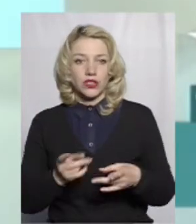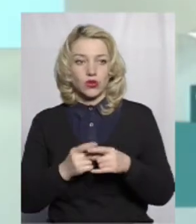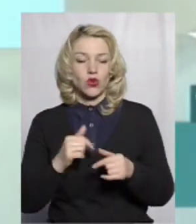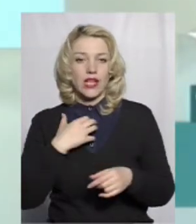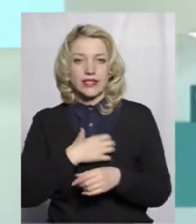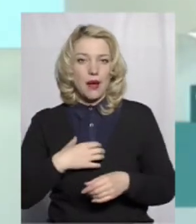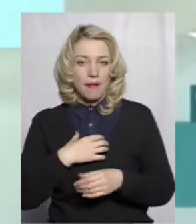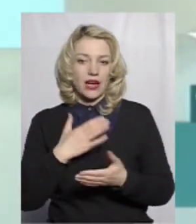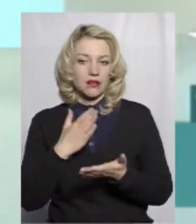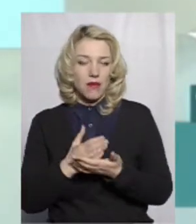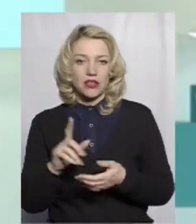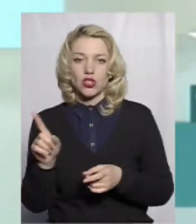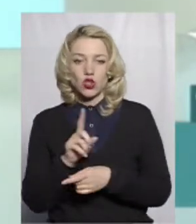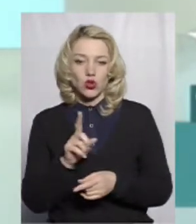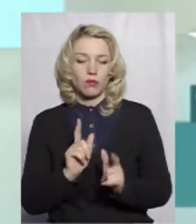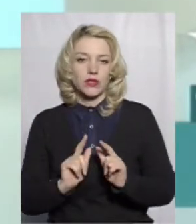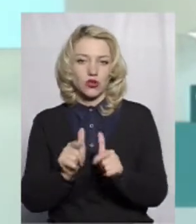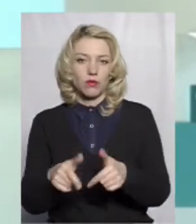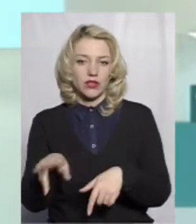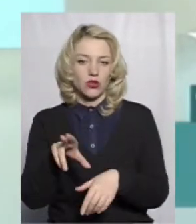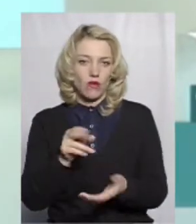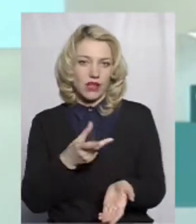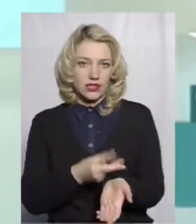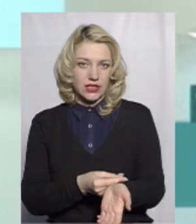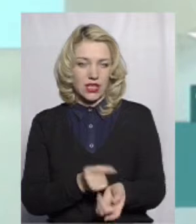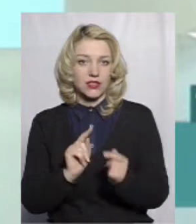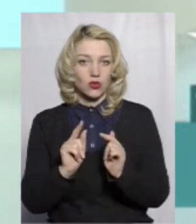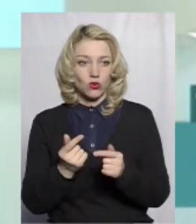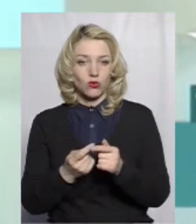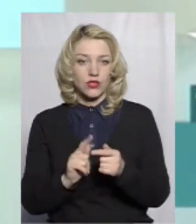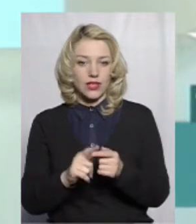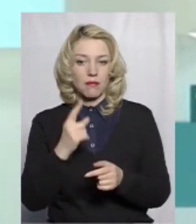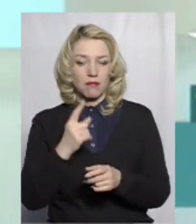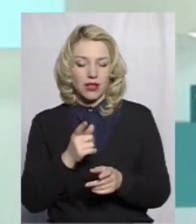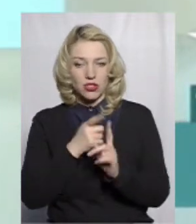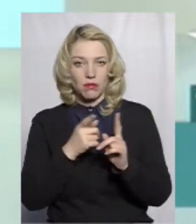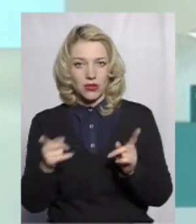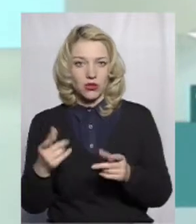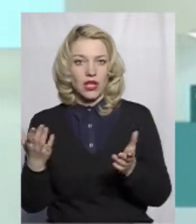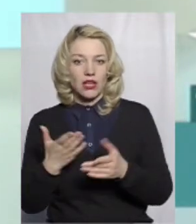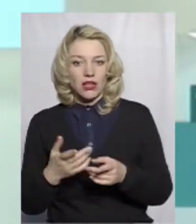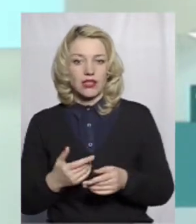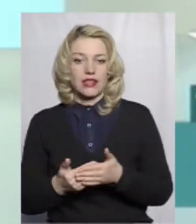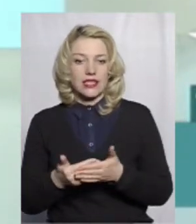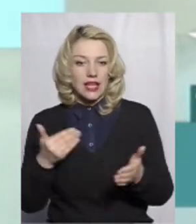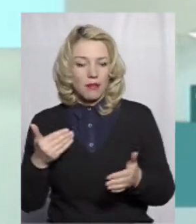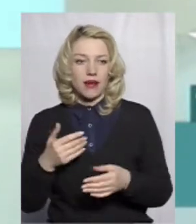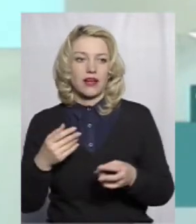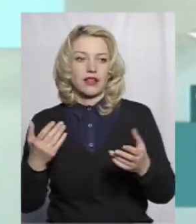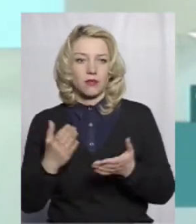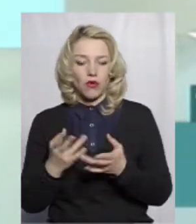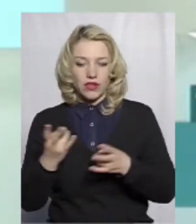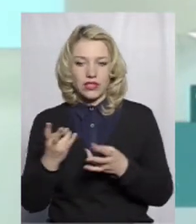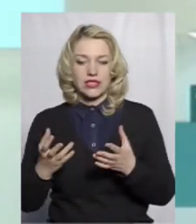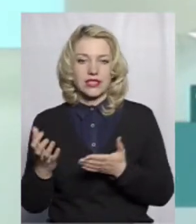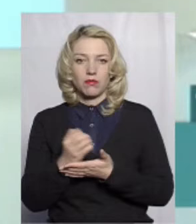насамперед мати для того, щоб приступити до вакцинації. І тому це у нас перший період, який насамперед ми маємо зібрати